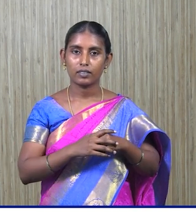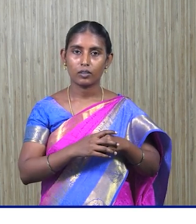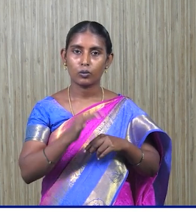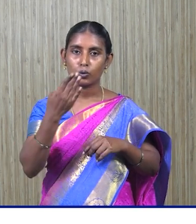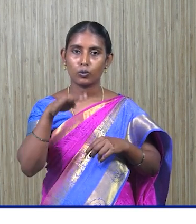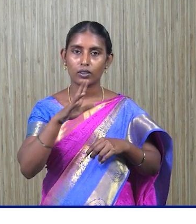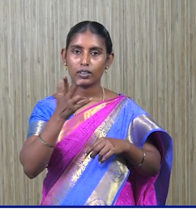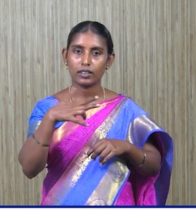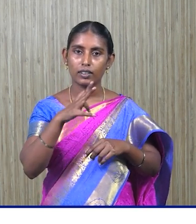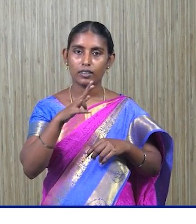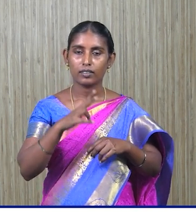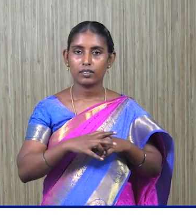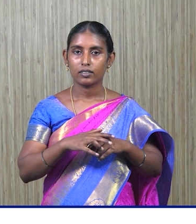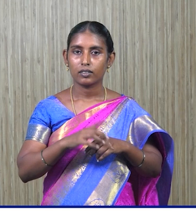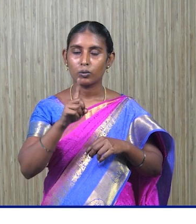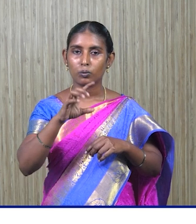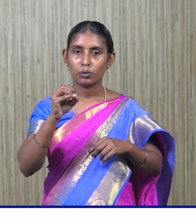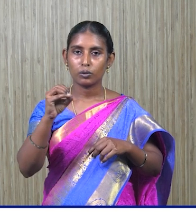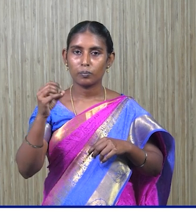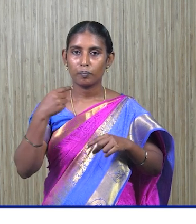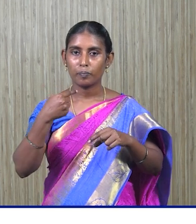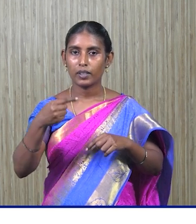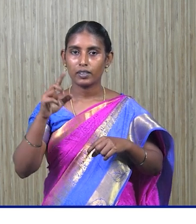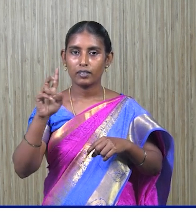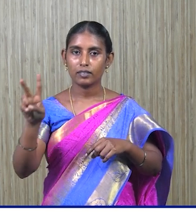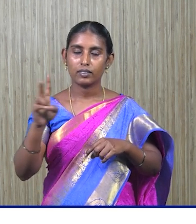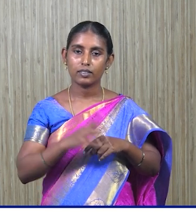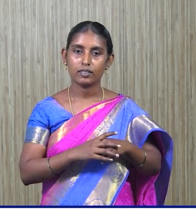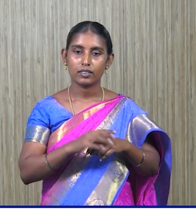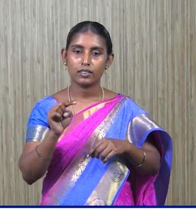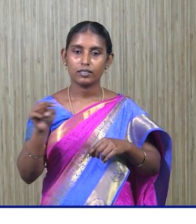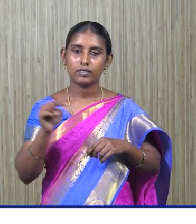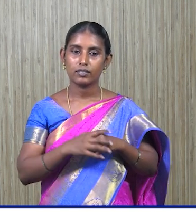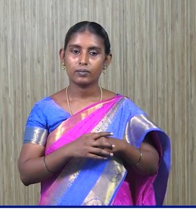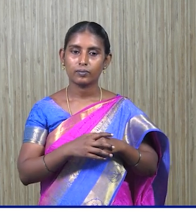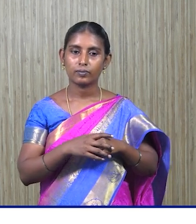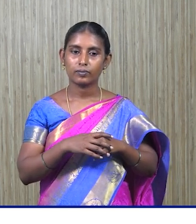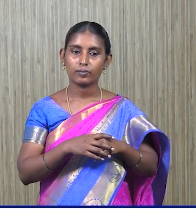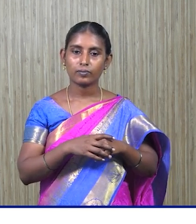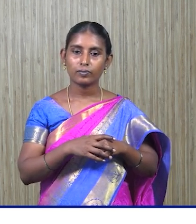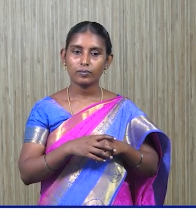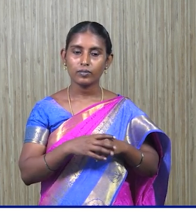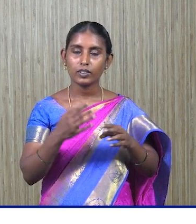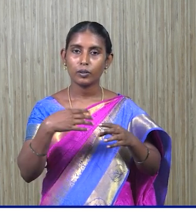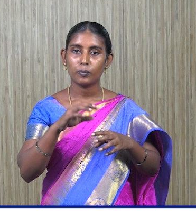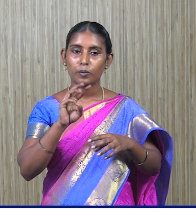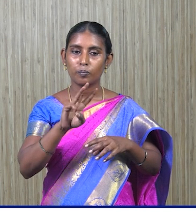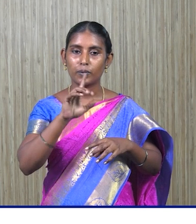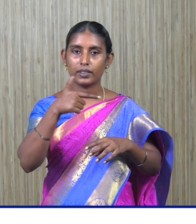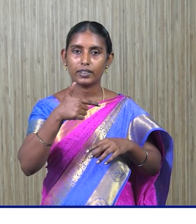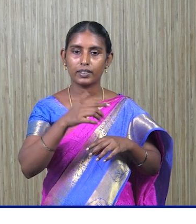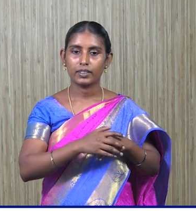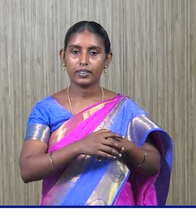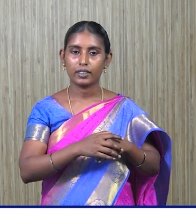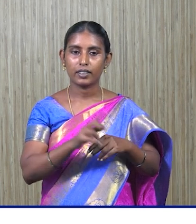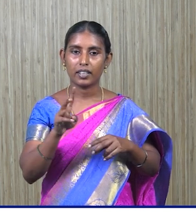எப்படி எழுதலாம் நாம்? 100 மைனஸ் 2 இஸ் ஈக்குவல் டு, அப்போ 37 என்ற எண் இந்த அடைப்புக்குறியில் இருக்கின்ற இரண்டு